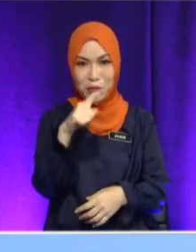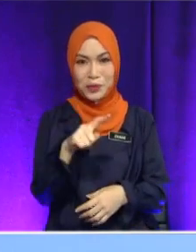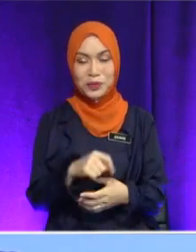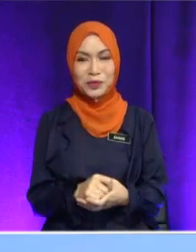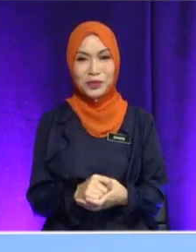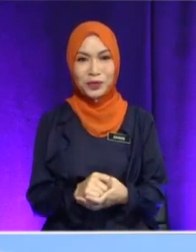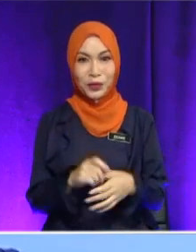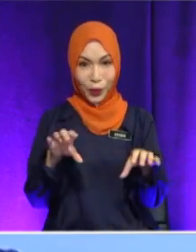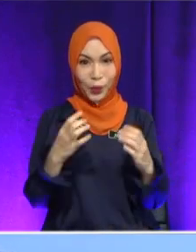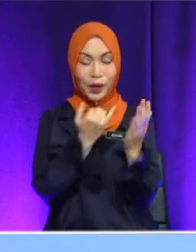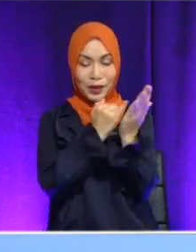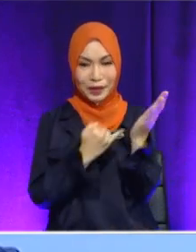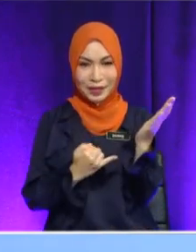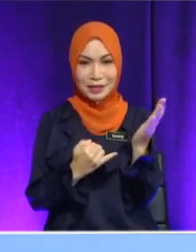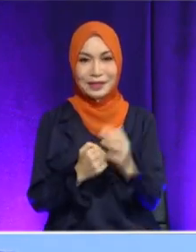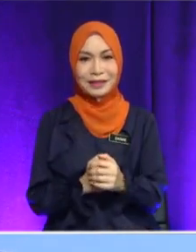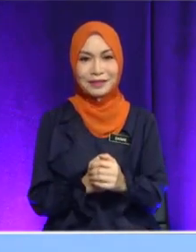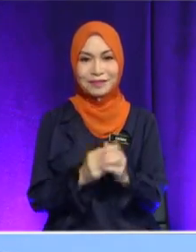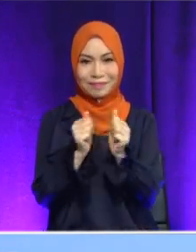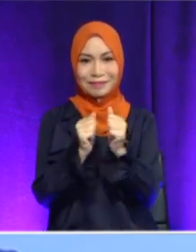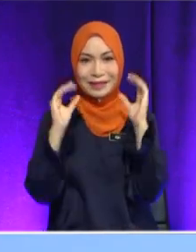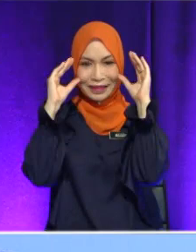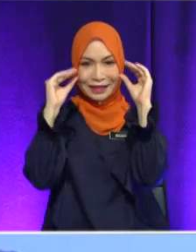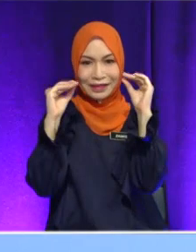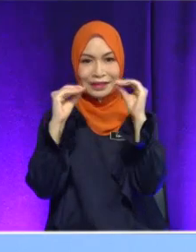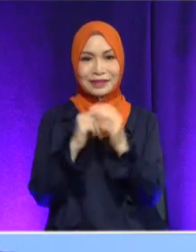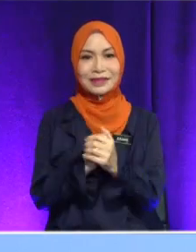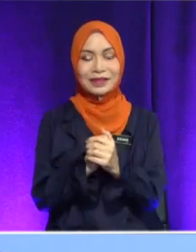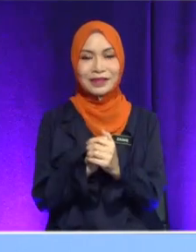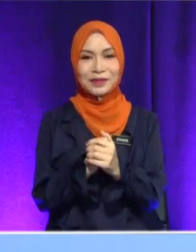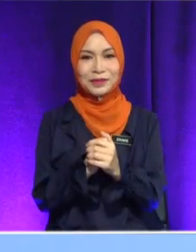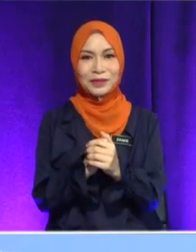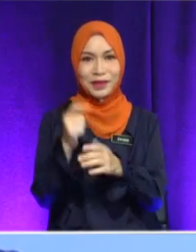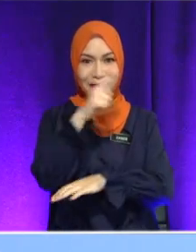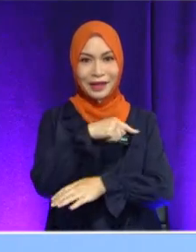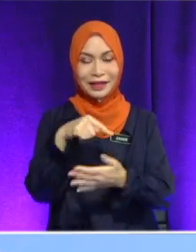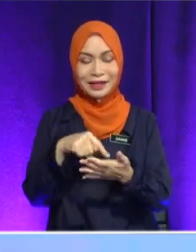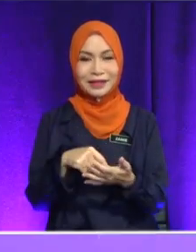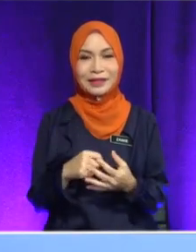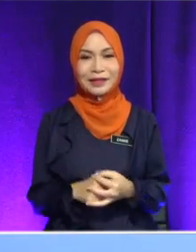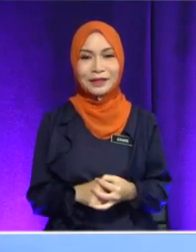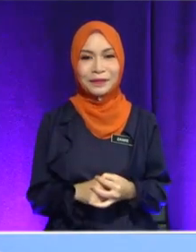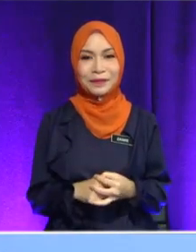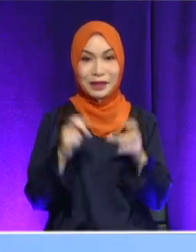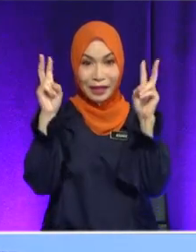cukup menarik bersama-sama dengan cikgue kita tentang aliran